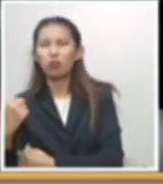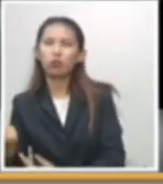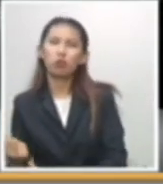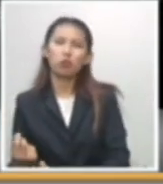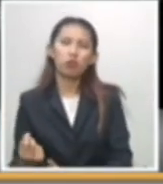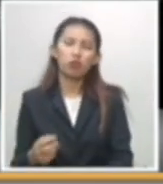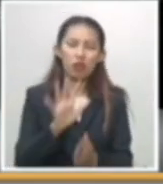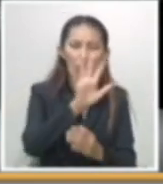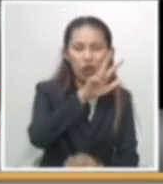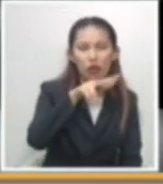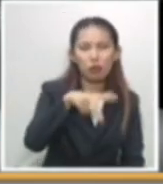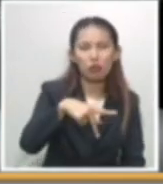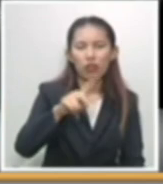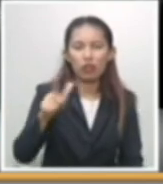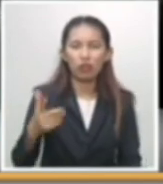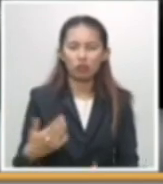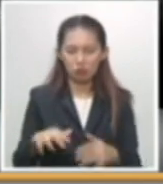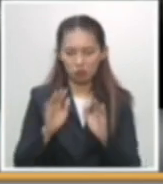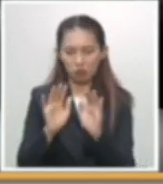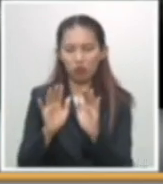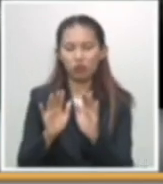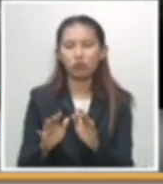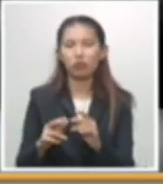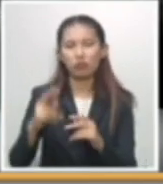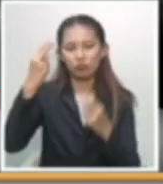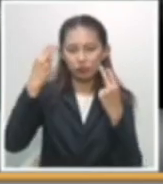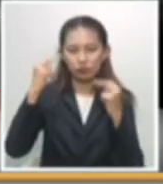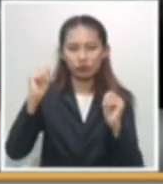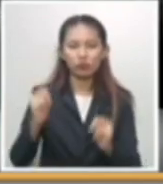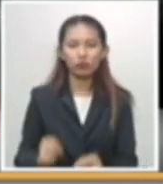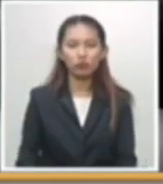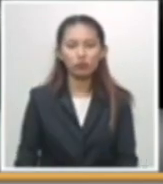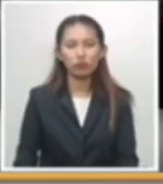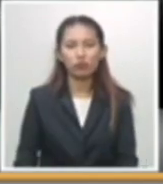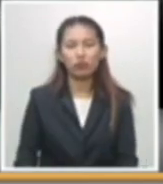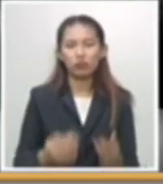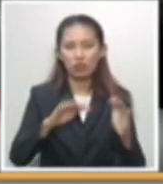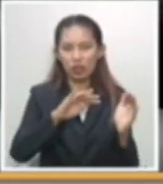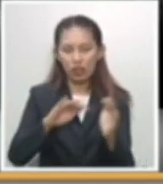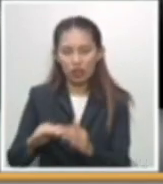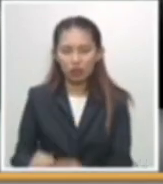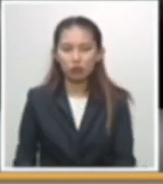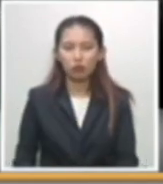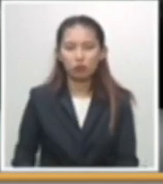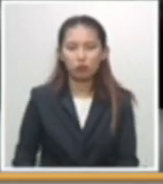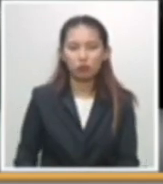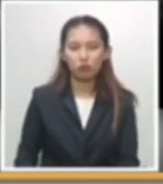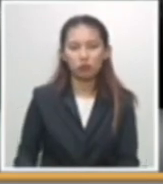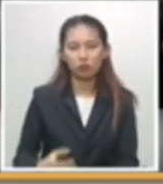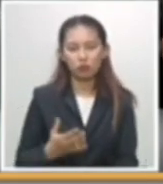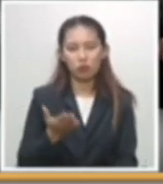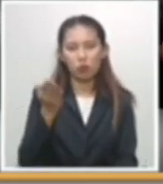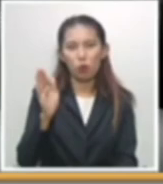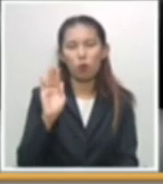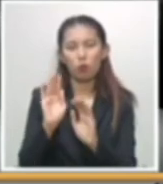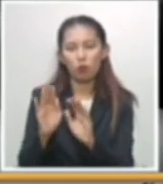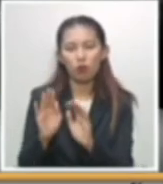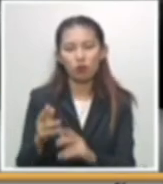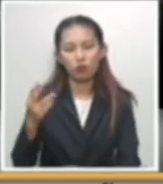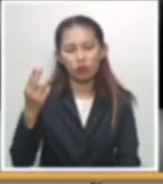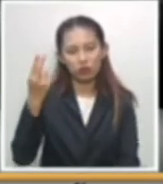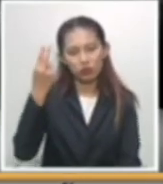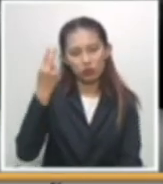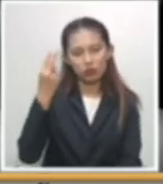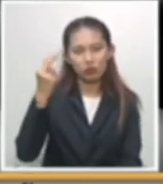พราะนั้นก็เรียนฝากนายกอีกเรื่องหนึ่งผมทวงสัญญาหน่อยมีบางพรรคการเมืองนายกรู้จักดีนะท่านนาย